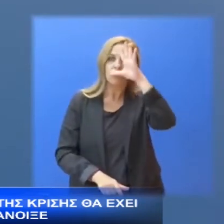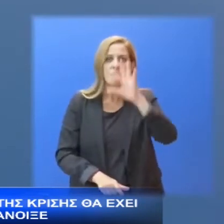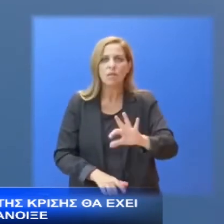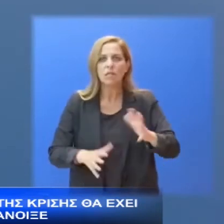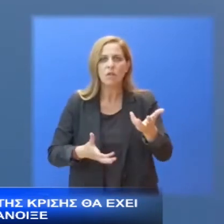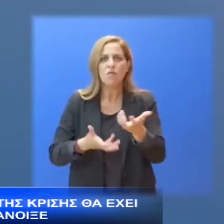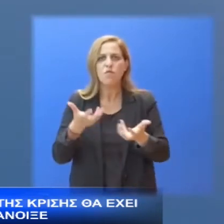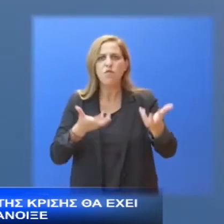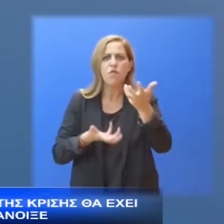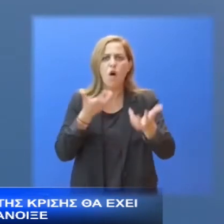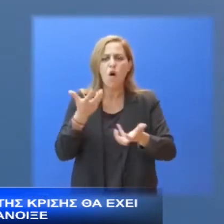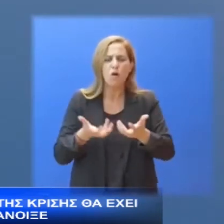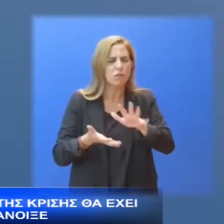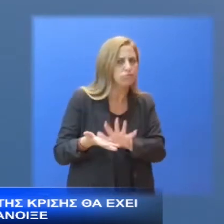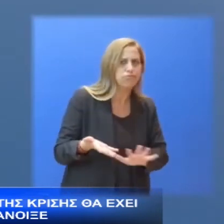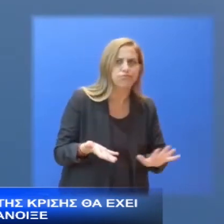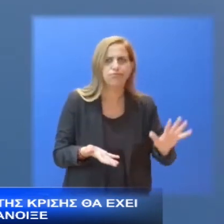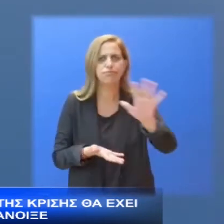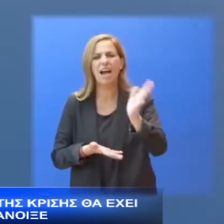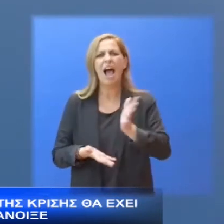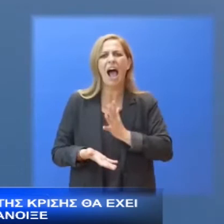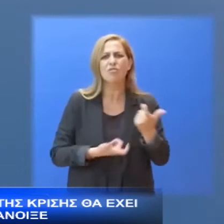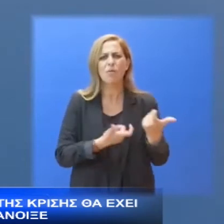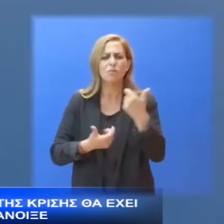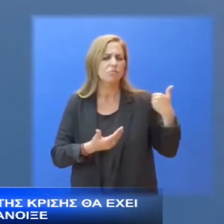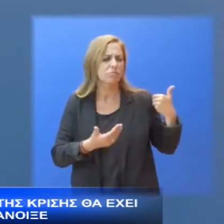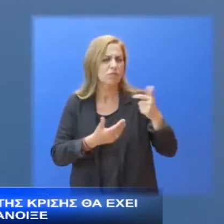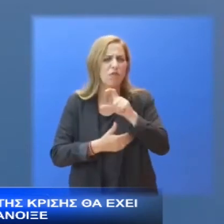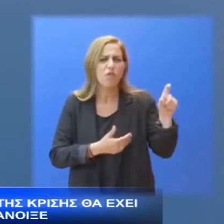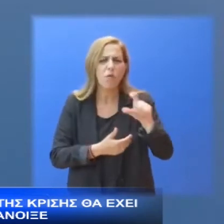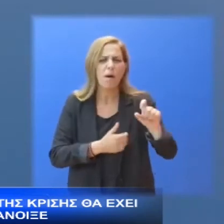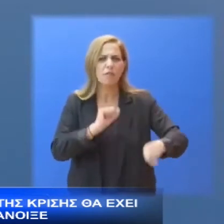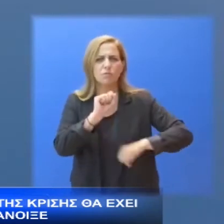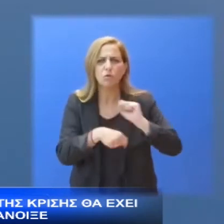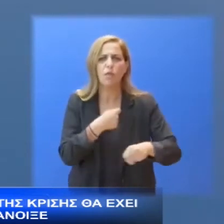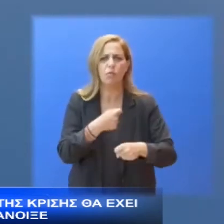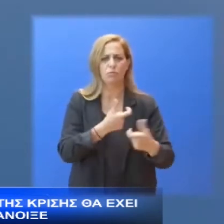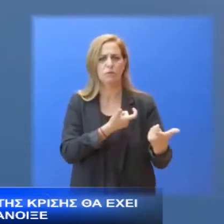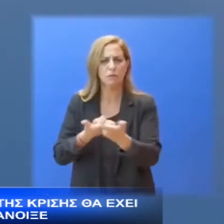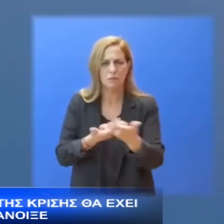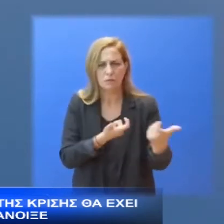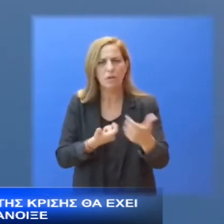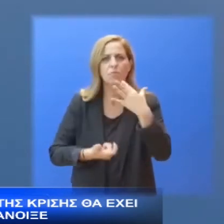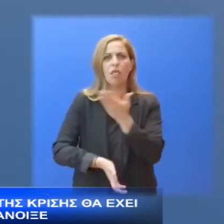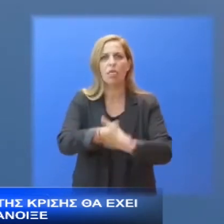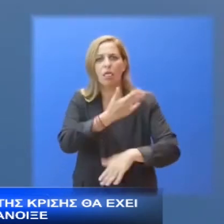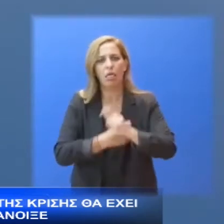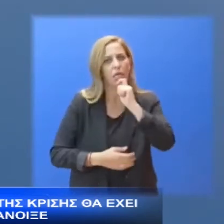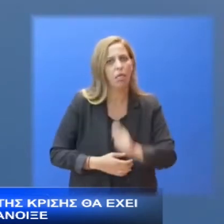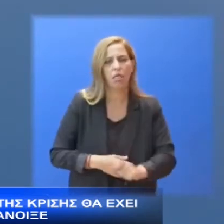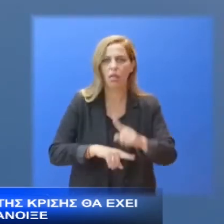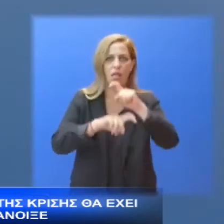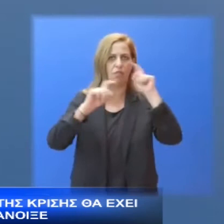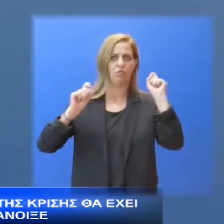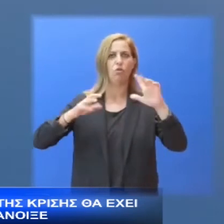κόπωση όλων των ανθρώπων που μάχονται με τις φλόγες για εβδομάδες, την κόπωση των μέσων πυρόσβεσης και των